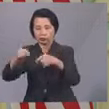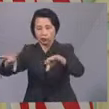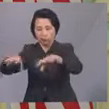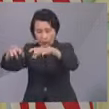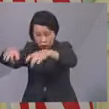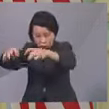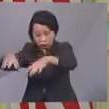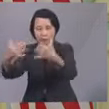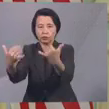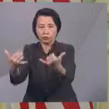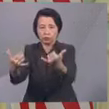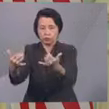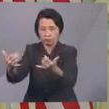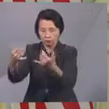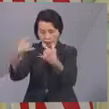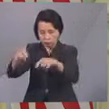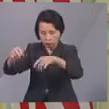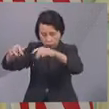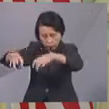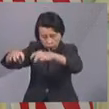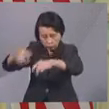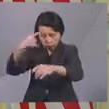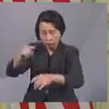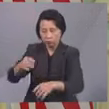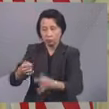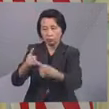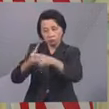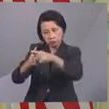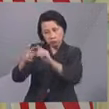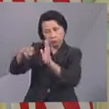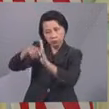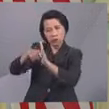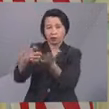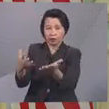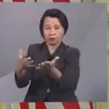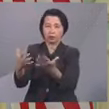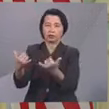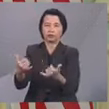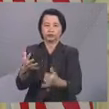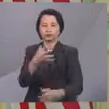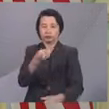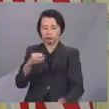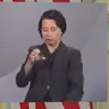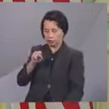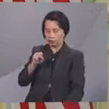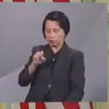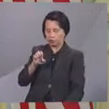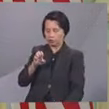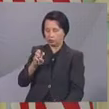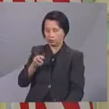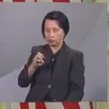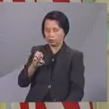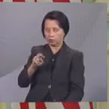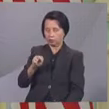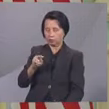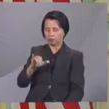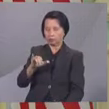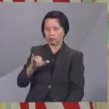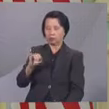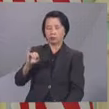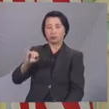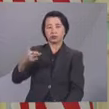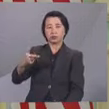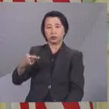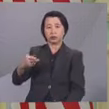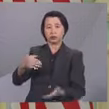ujian saringan untuk swab test. Manakala di Semenyih, di depo Semenyih